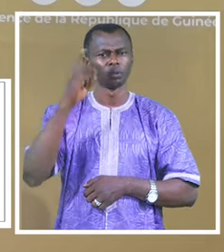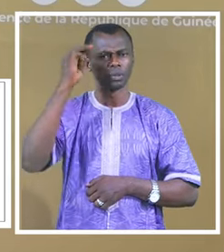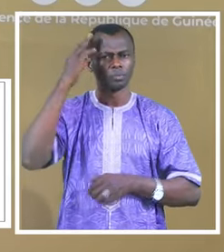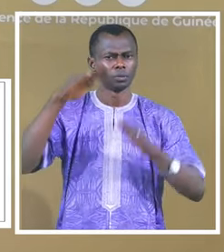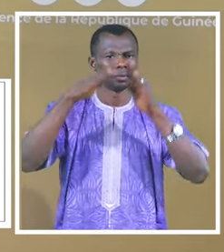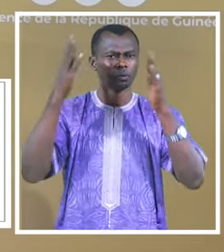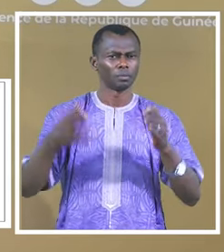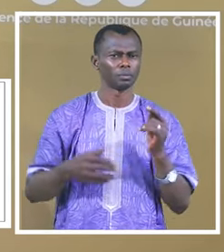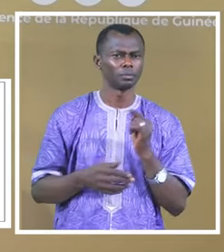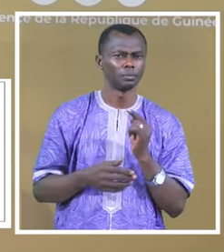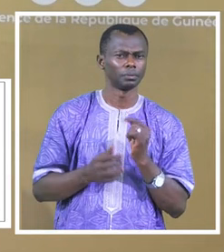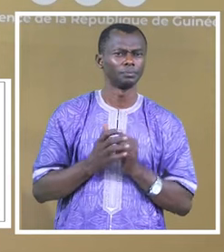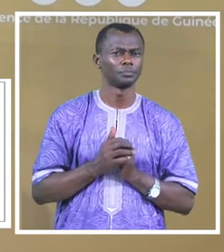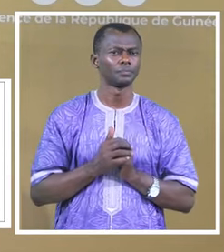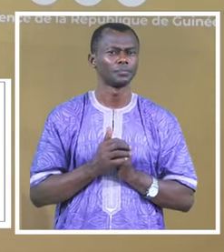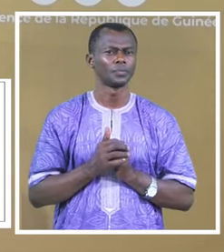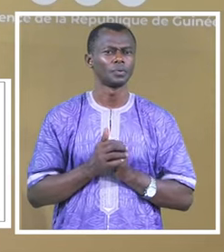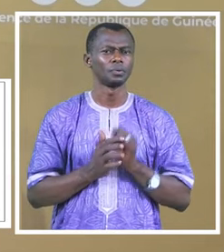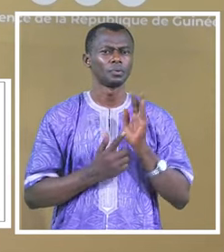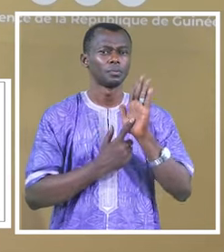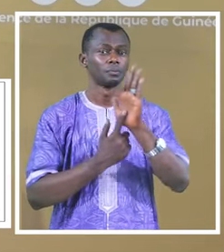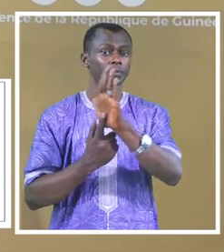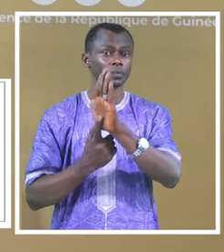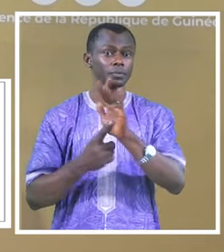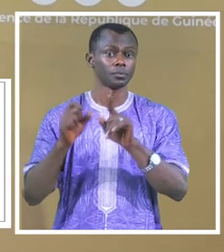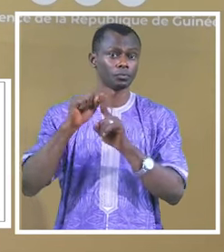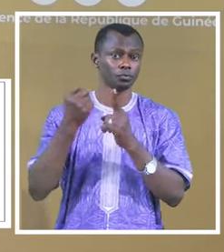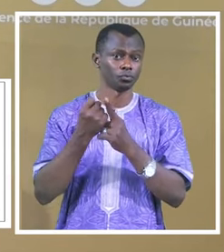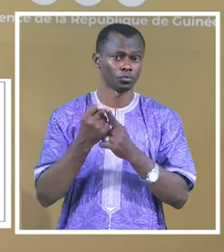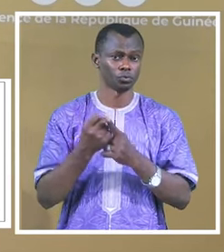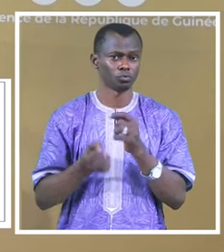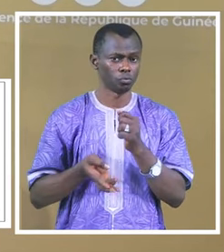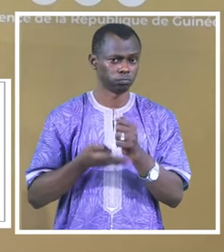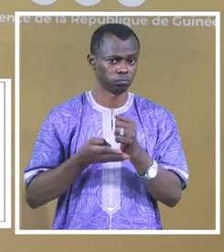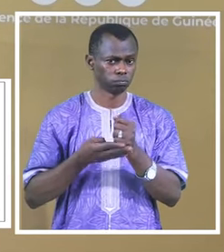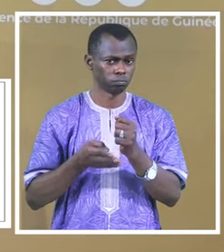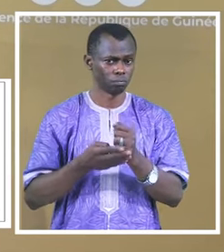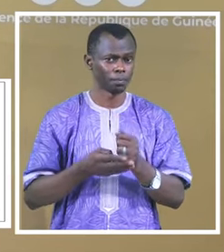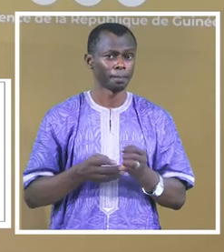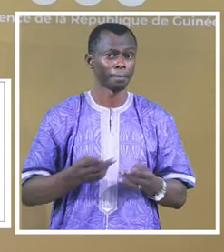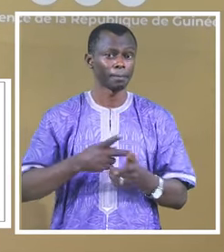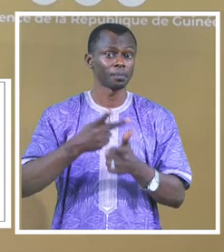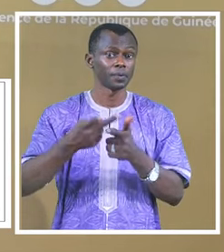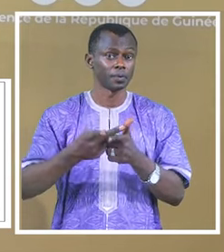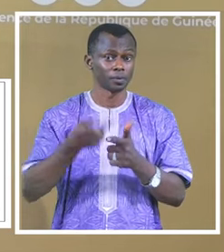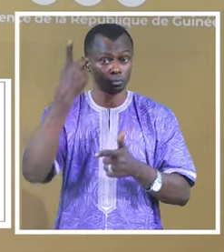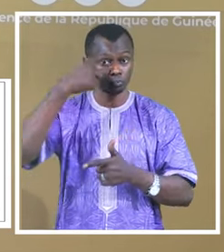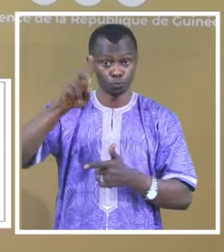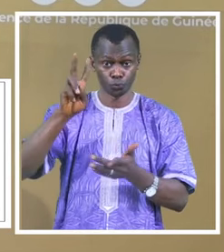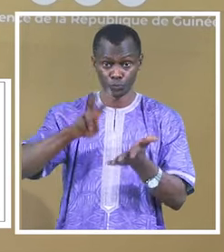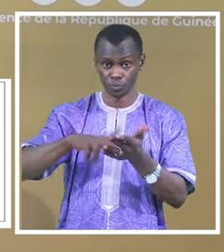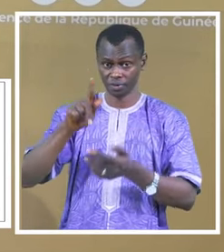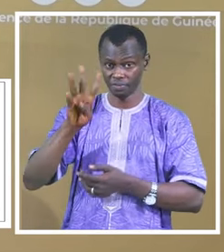primature, présentation de la situation des subventions et les perspectives pour 2024. Le Conseil